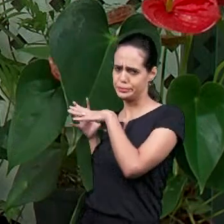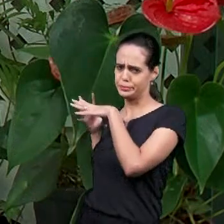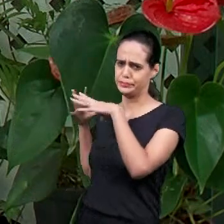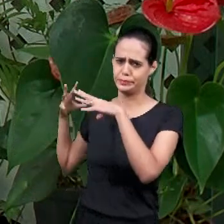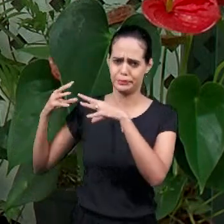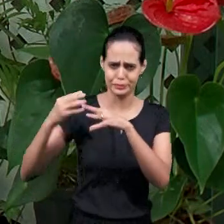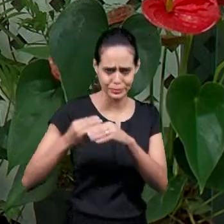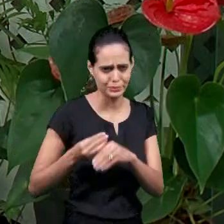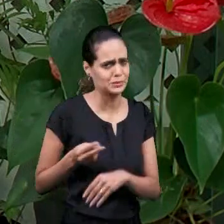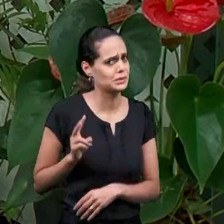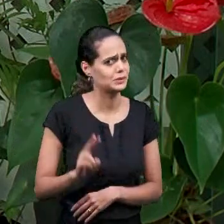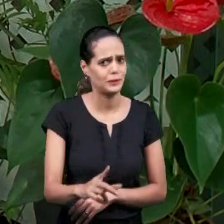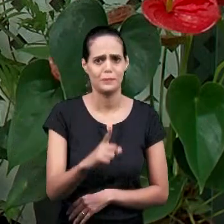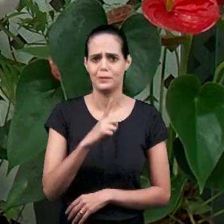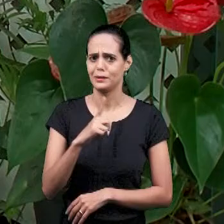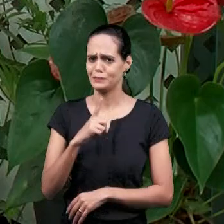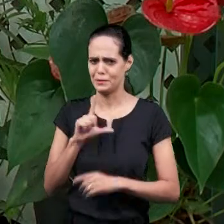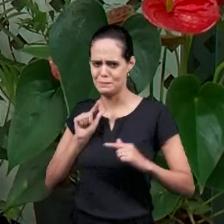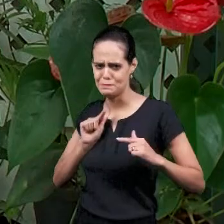Mais comment